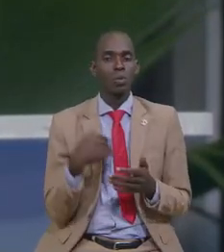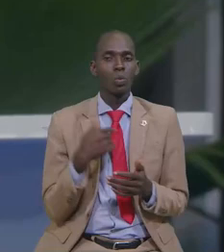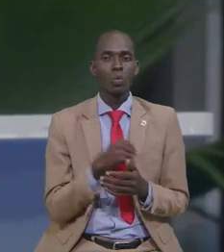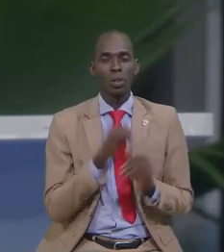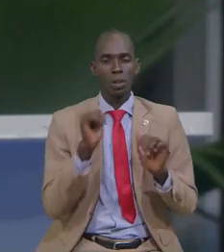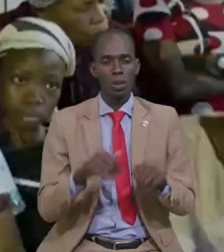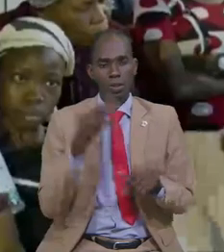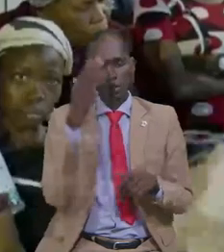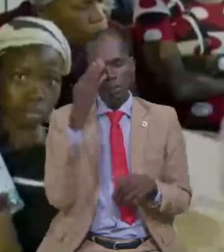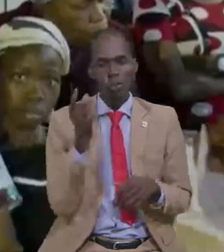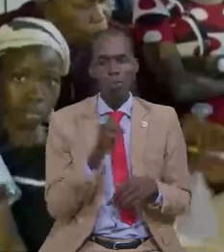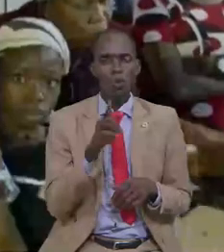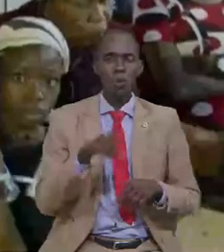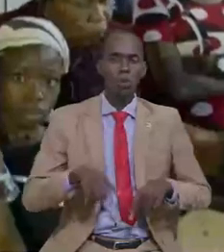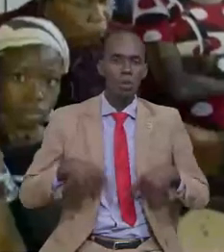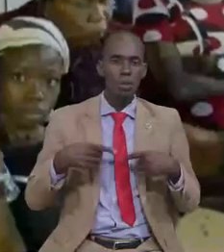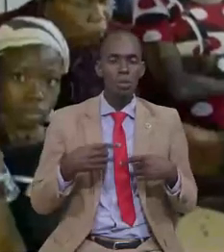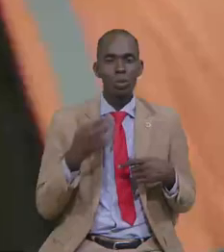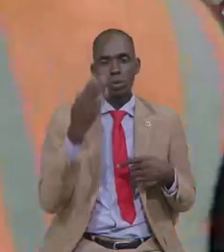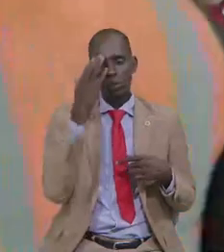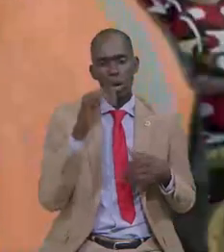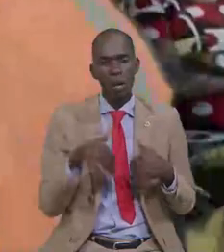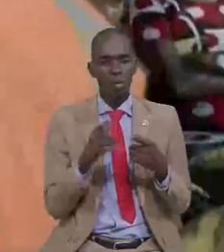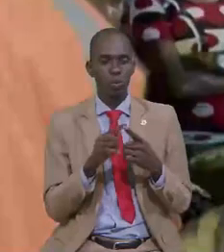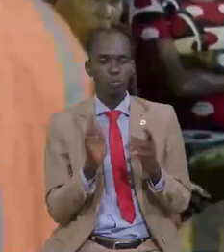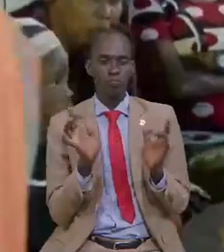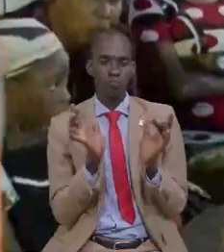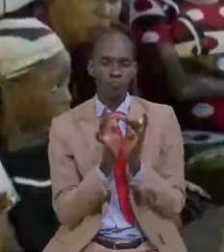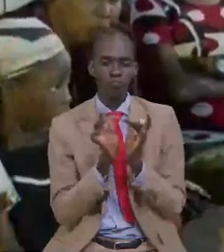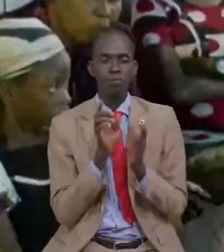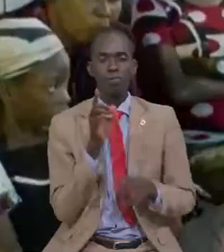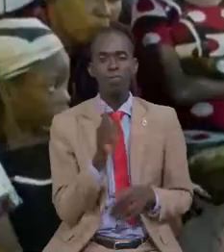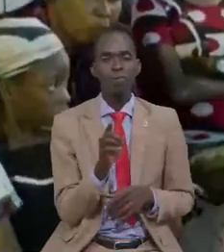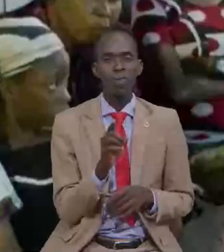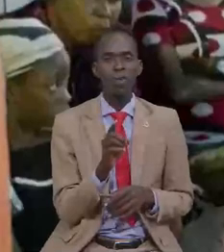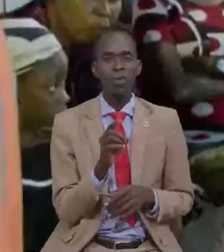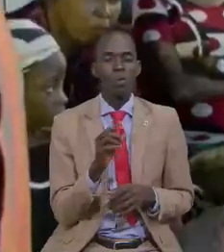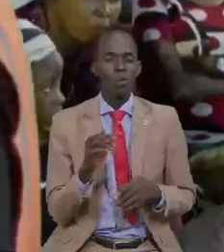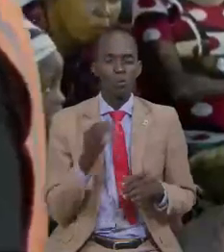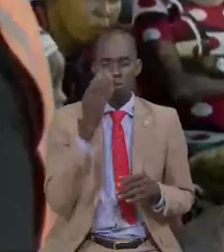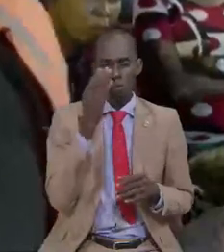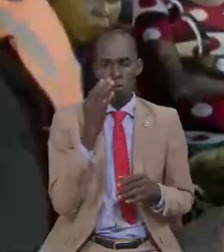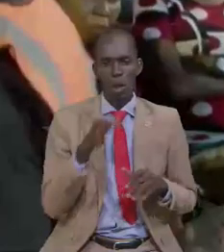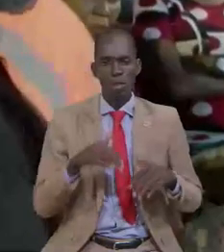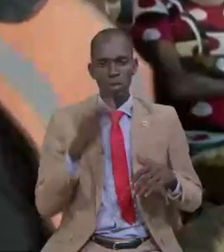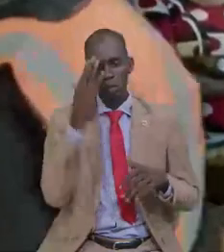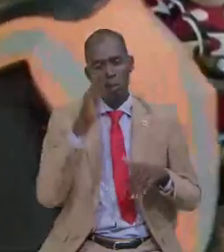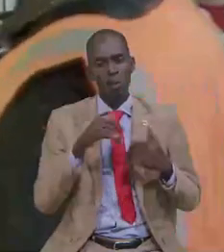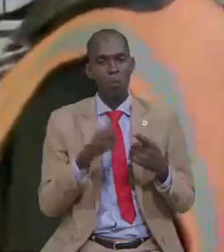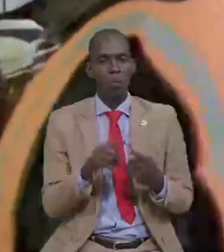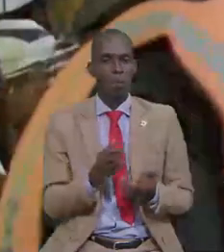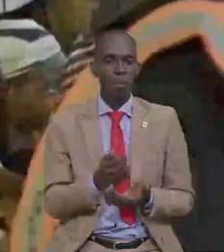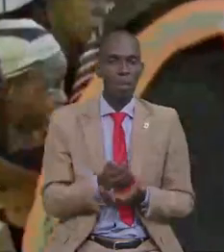de savoir là où vous vivez et comment prendre contact avec